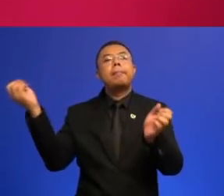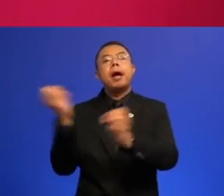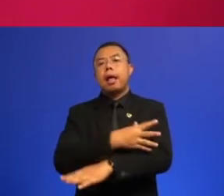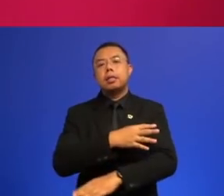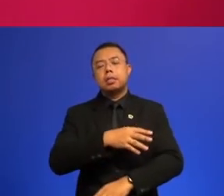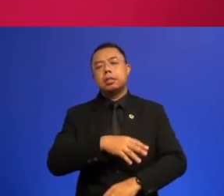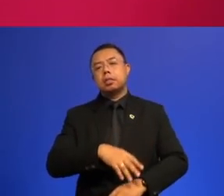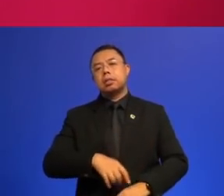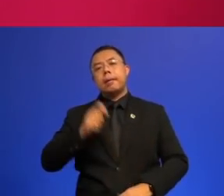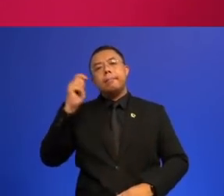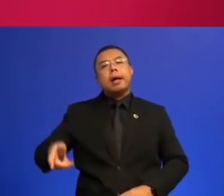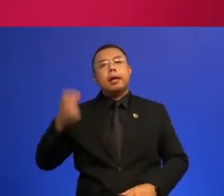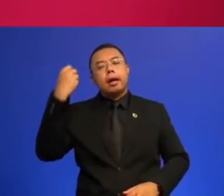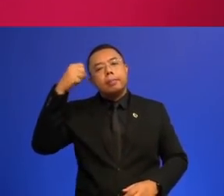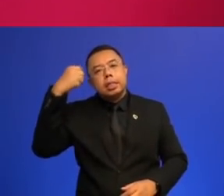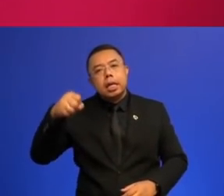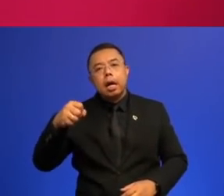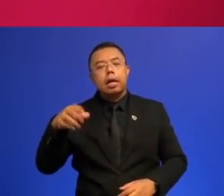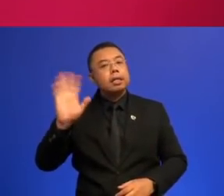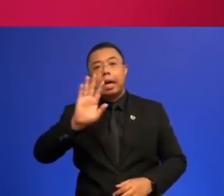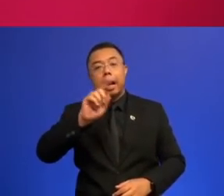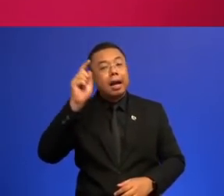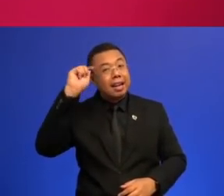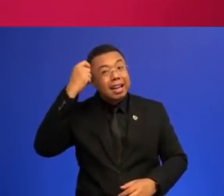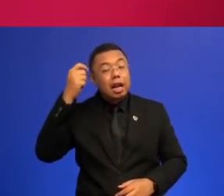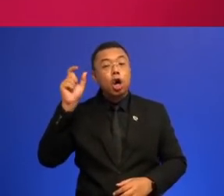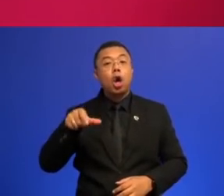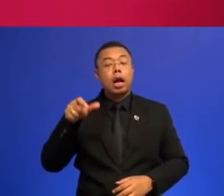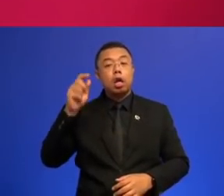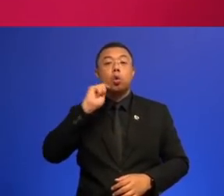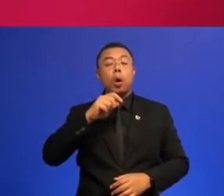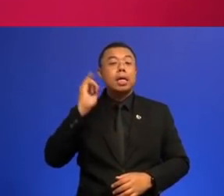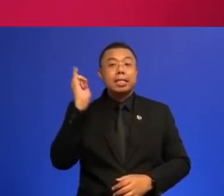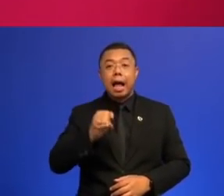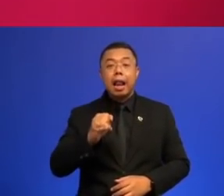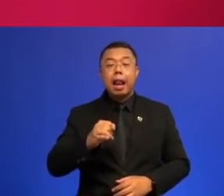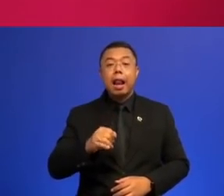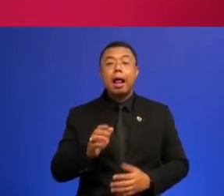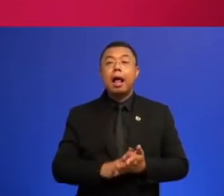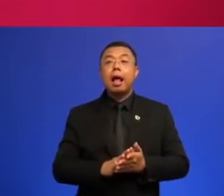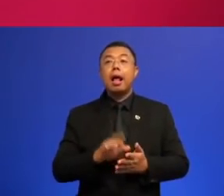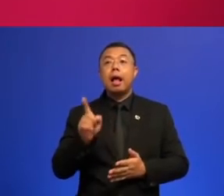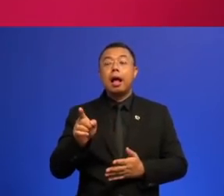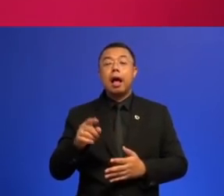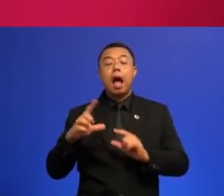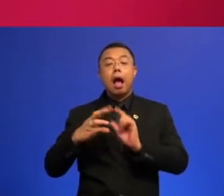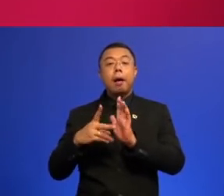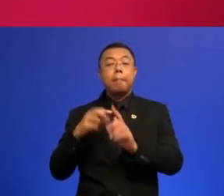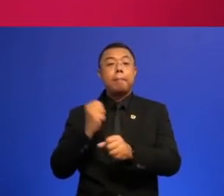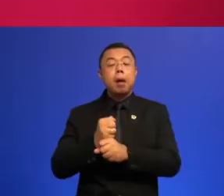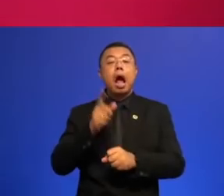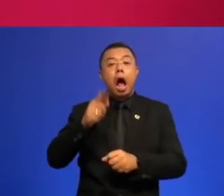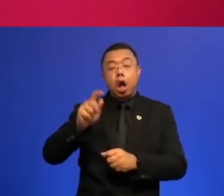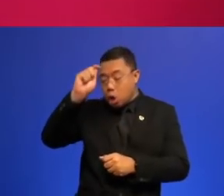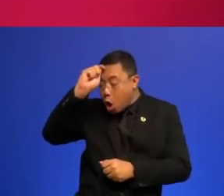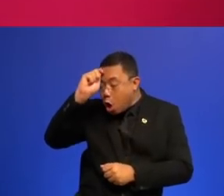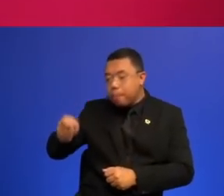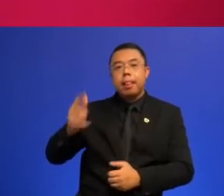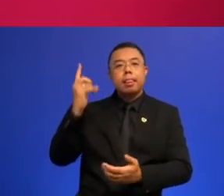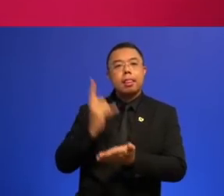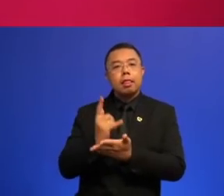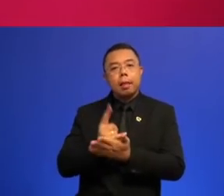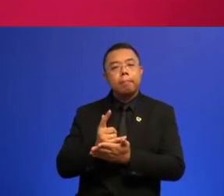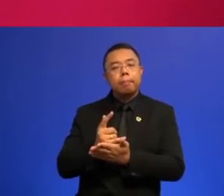bayar. Jadi gak boleh ingat kesalahan orang tua. Amang itu amang. Harus